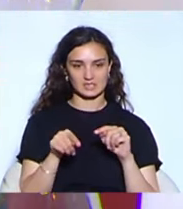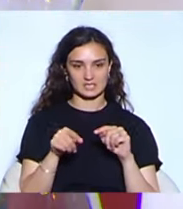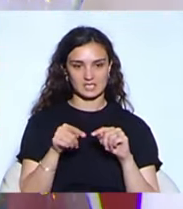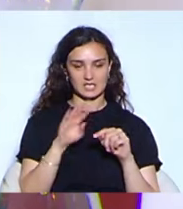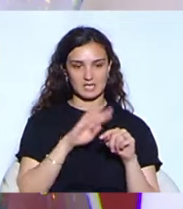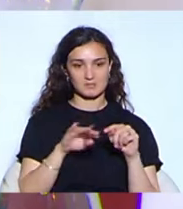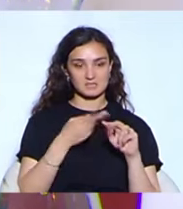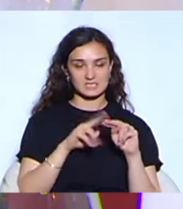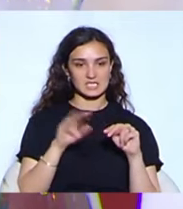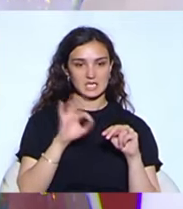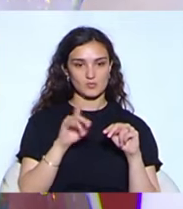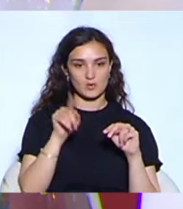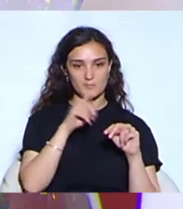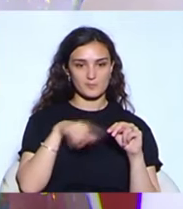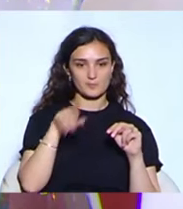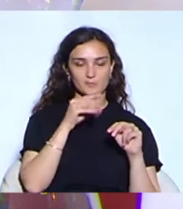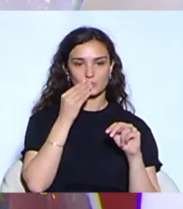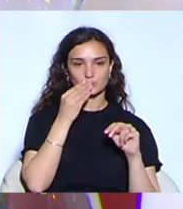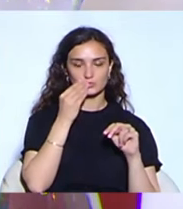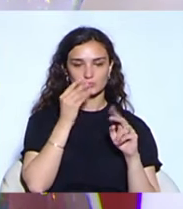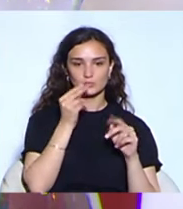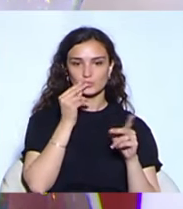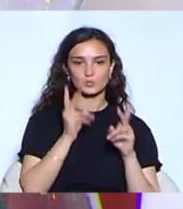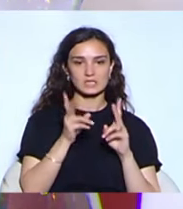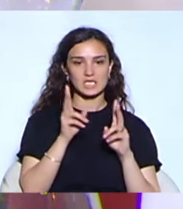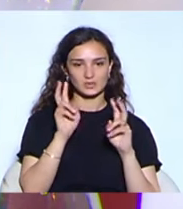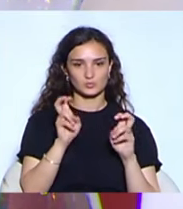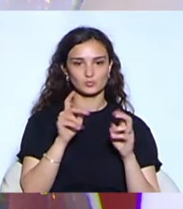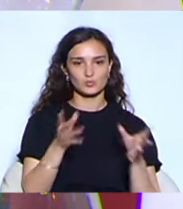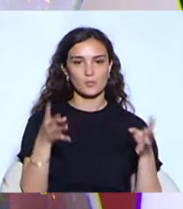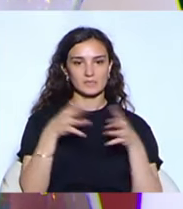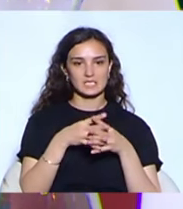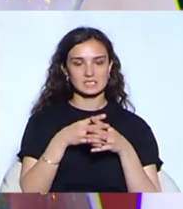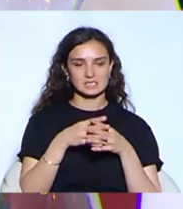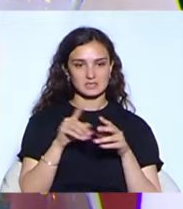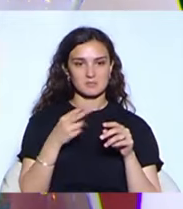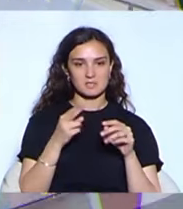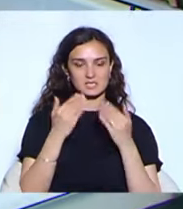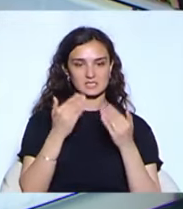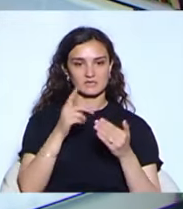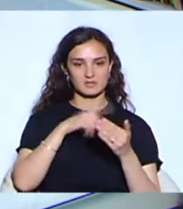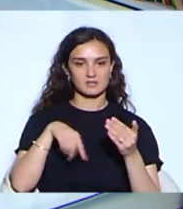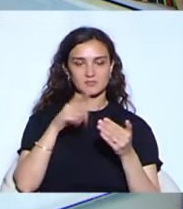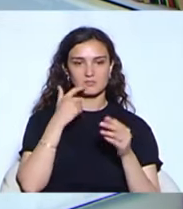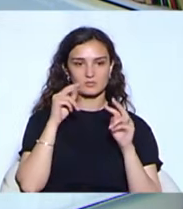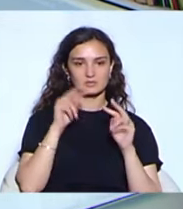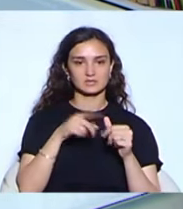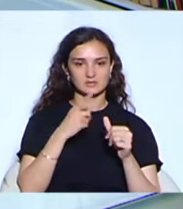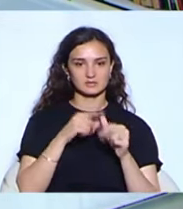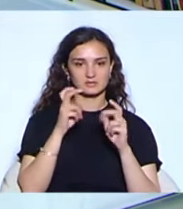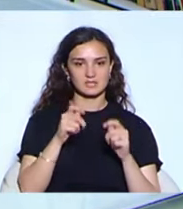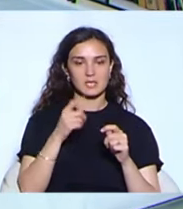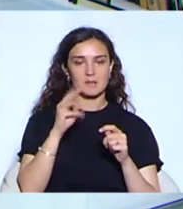იმის გამო, რომ აი ამ პროდუქტებით გარკვეულ კულინარიულ კომბინაციას თავაზებთ ხოლმე, პარასკევის ამ რუბრიკას მაყურებელმა სიყვარულით დაარქვა